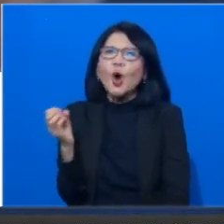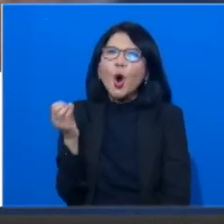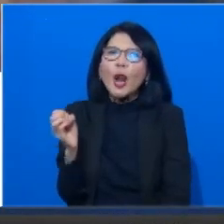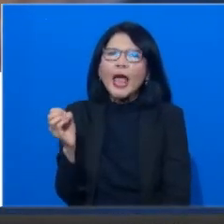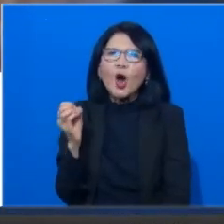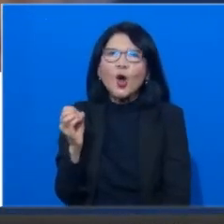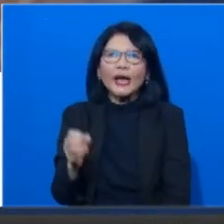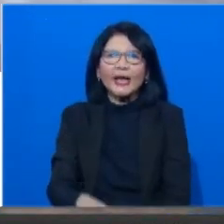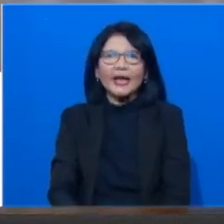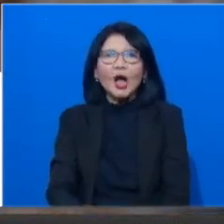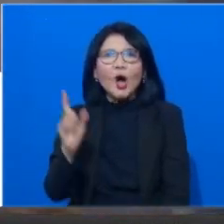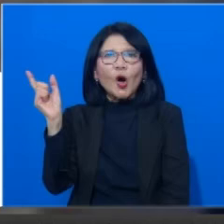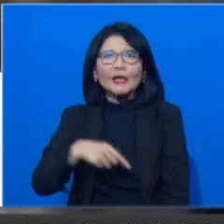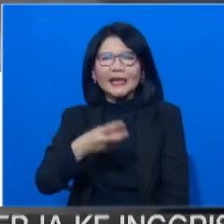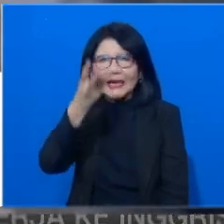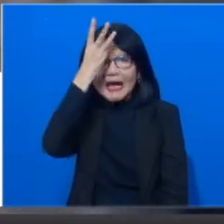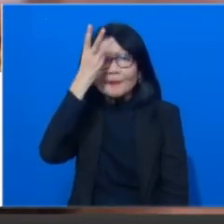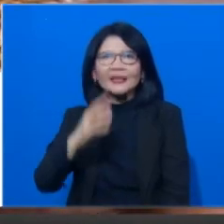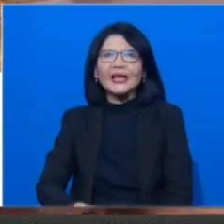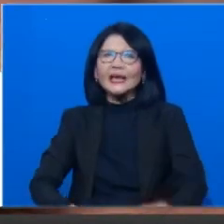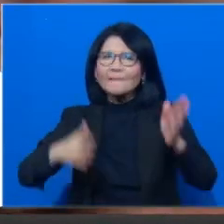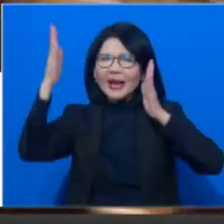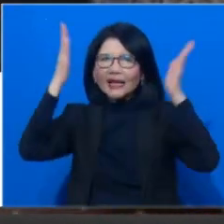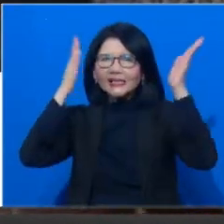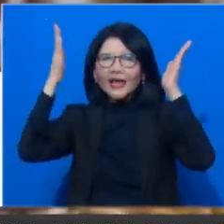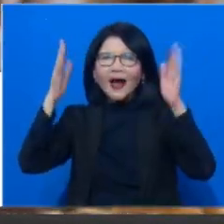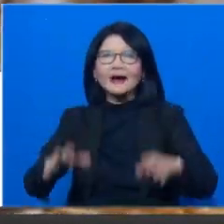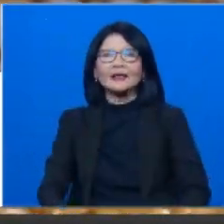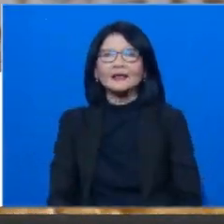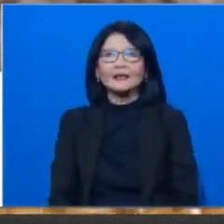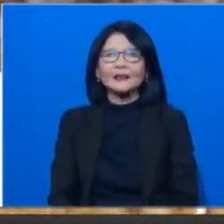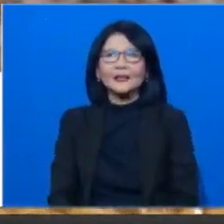perantau asal Kalimantan hingga Malaysia. Tim Liputan CNN Indonesia.